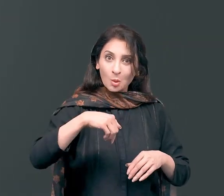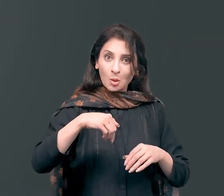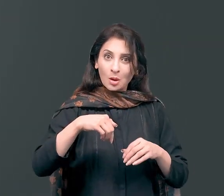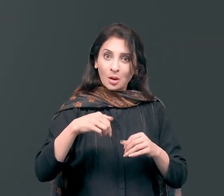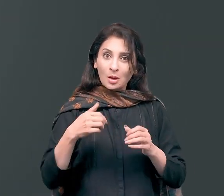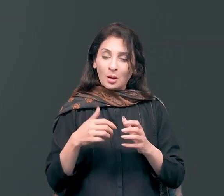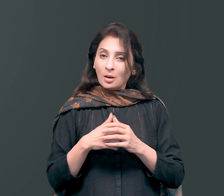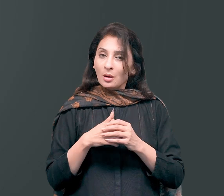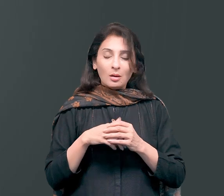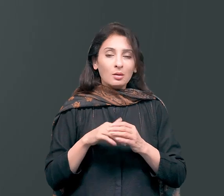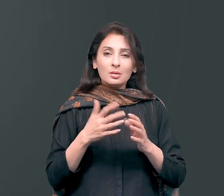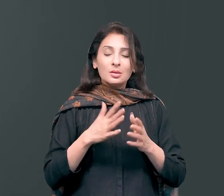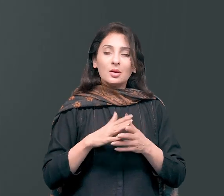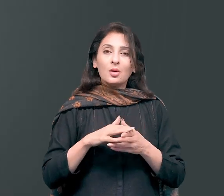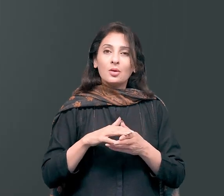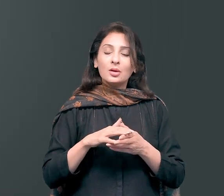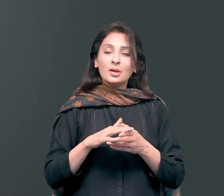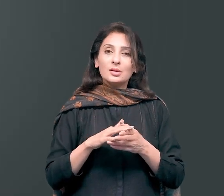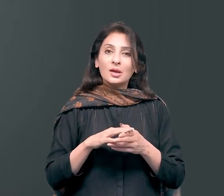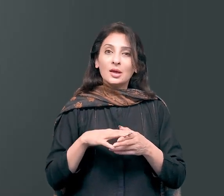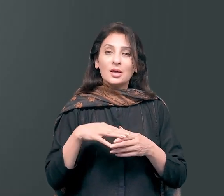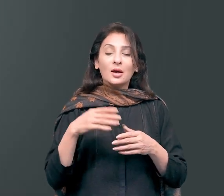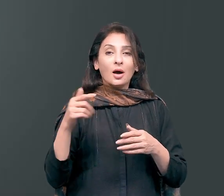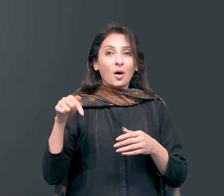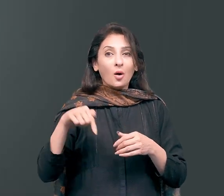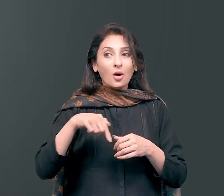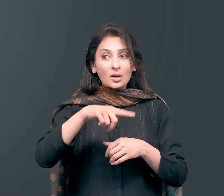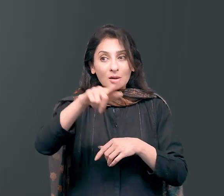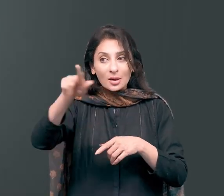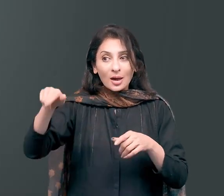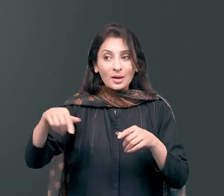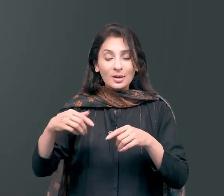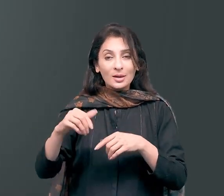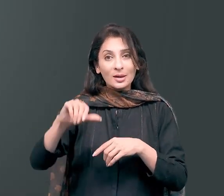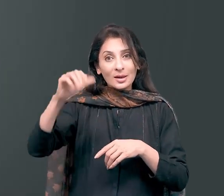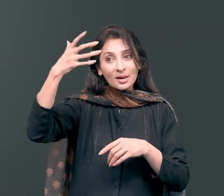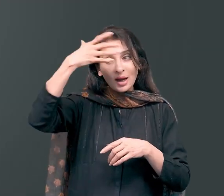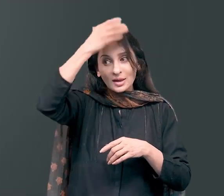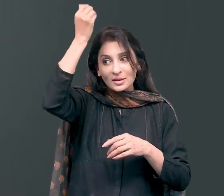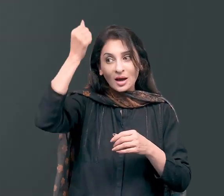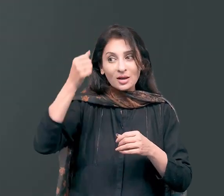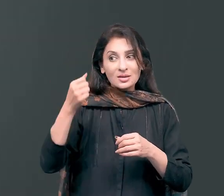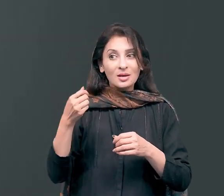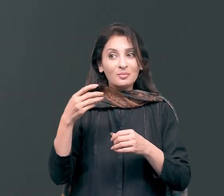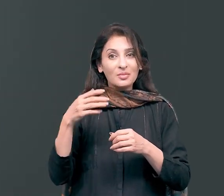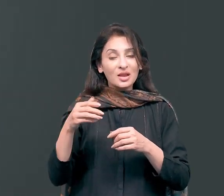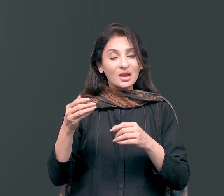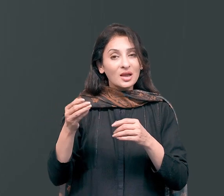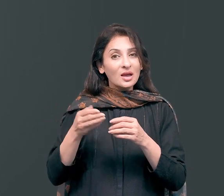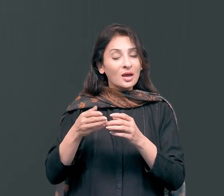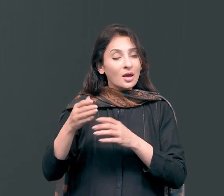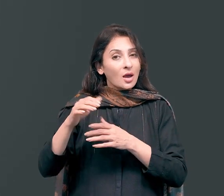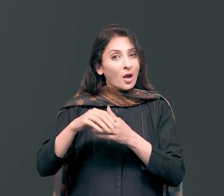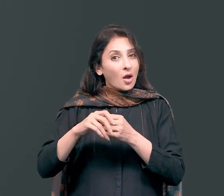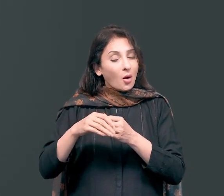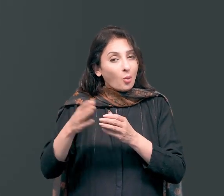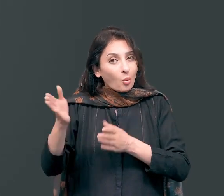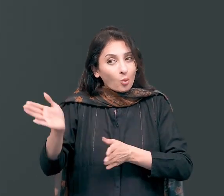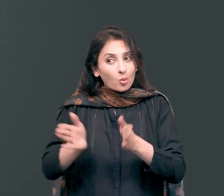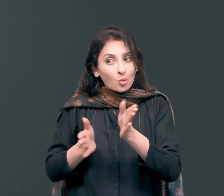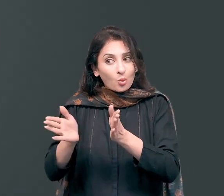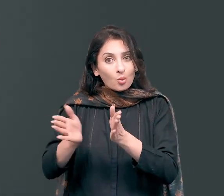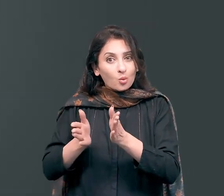نامزد کیا. چاروں کے 4 مسلمانوں کو نہیں کیا. جبکہ کانگریس کی ویژن دیکھ لیجئے، انہوں نے ساری جو